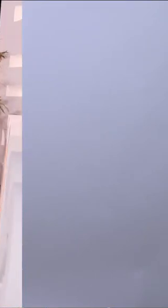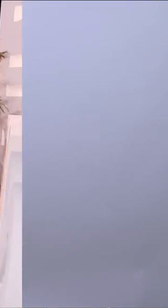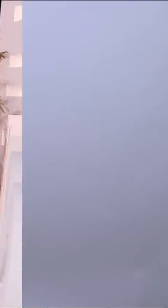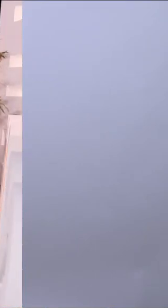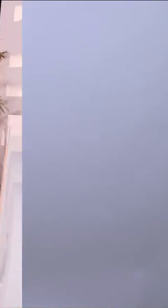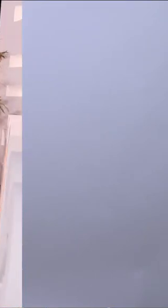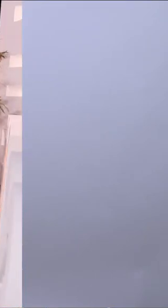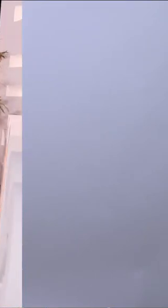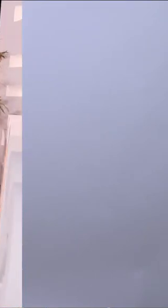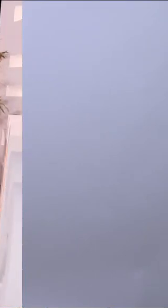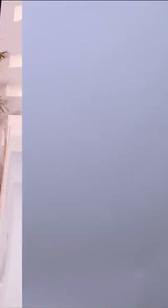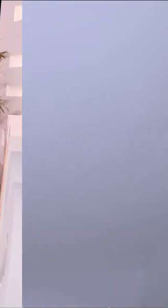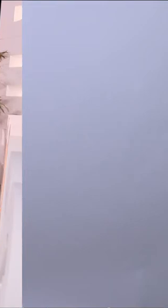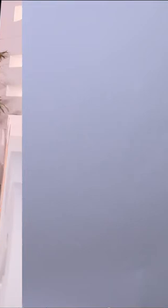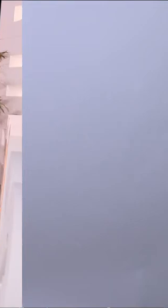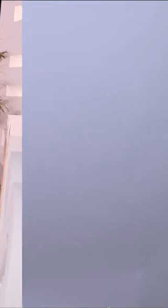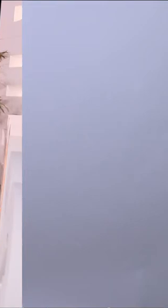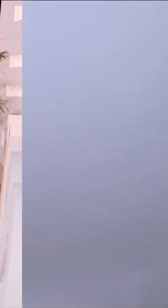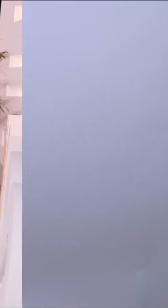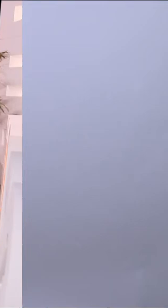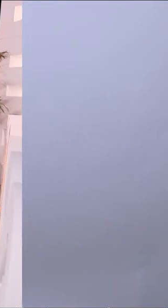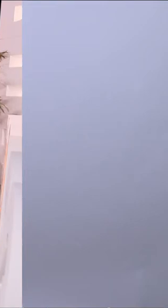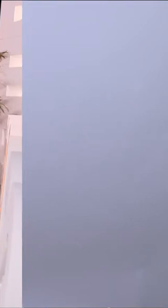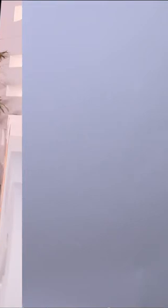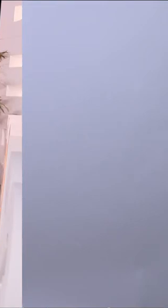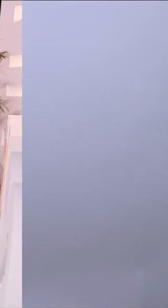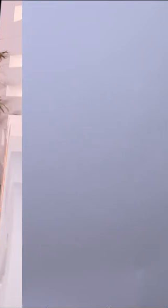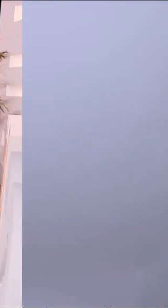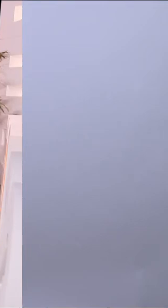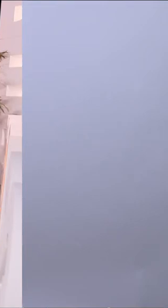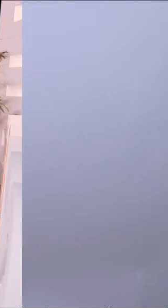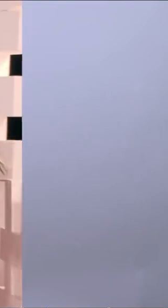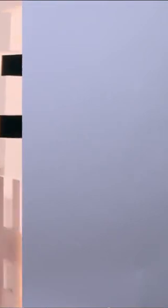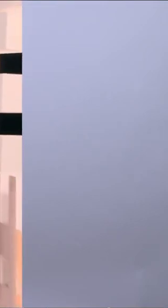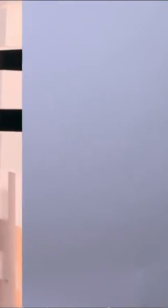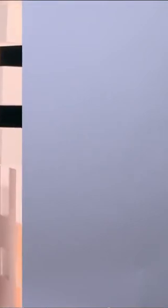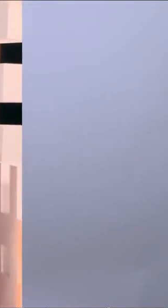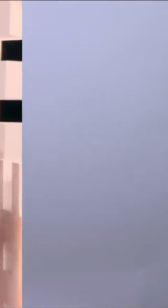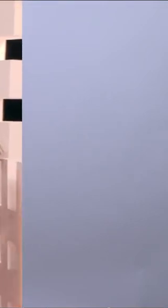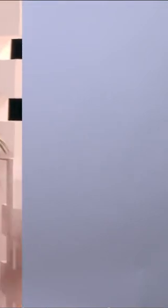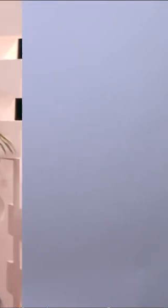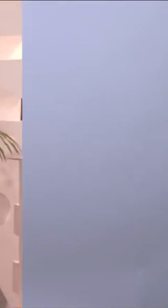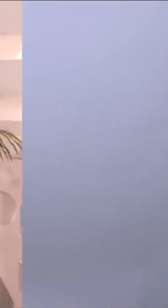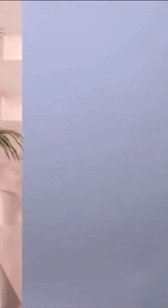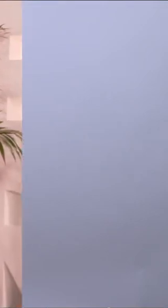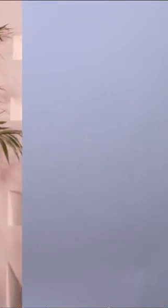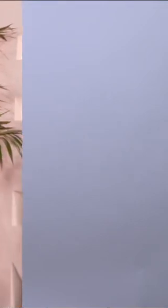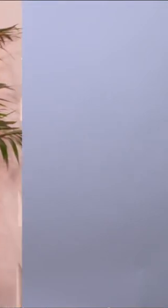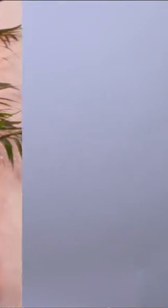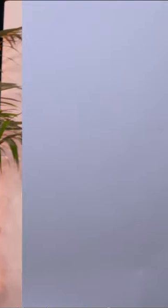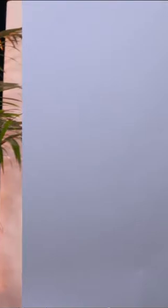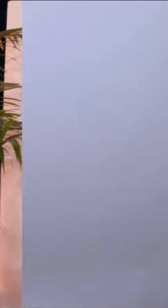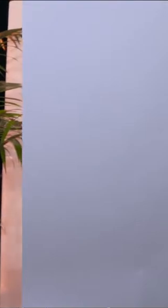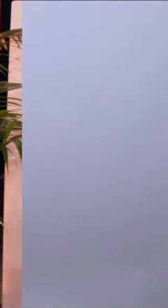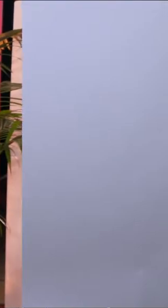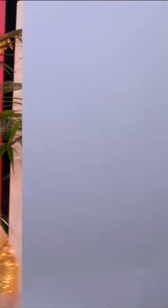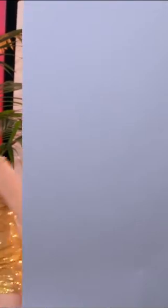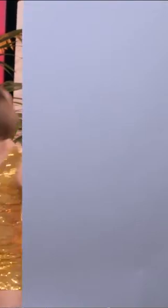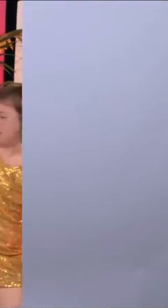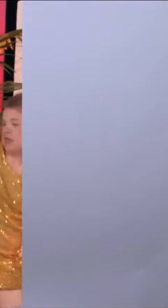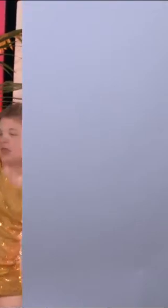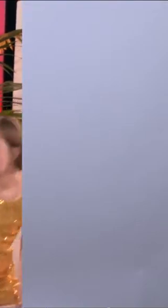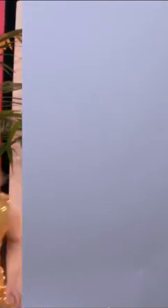잊지 못한 대로 강렬히 몸에 쏙 가려진 volume in the battle 거침없이 찍진 굳이 보진 않지